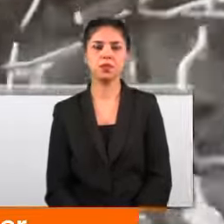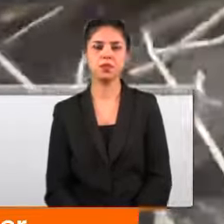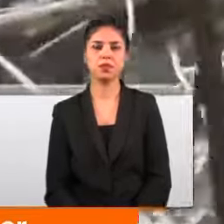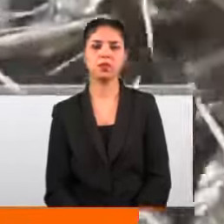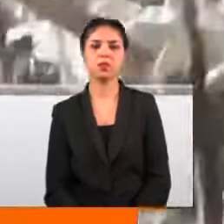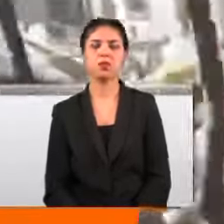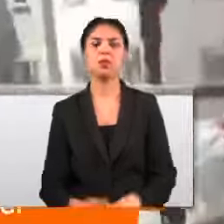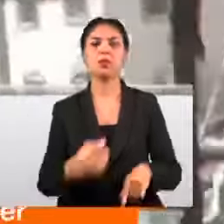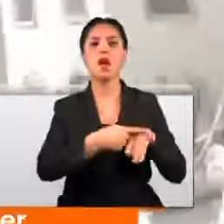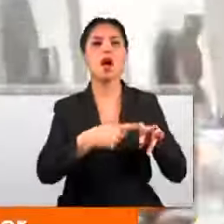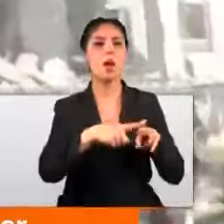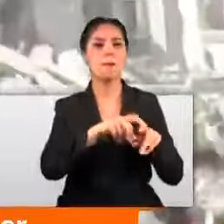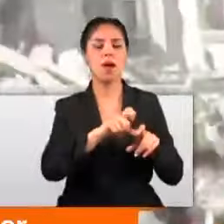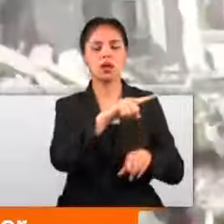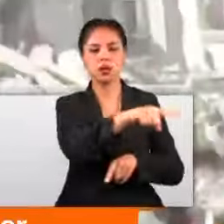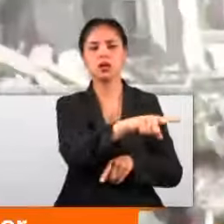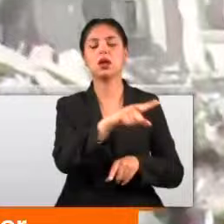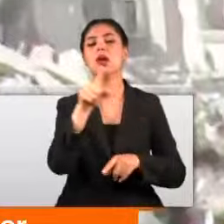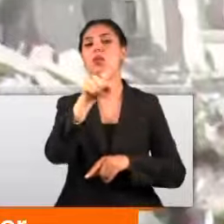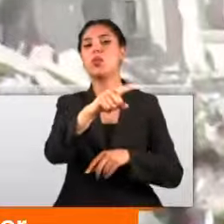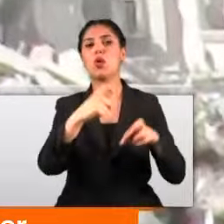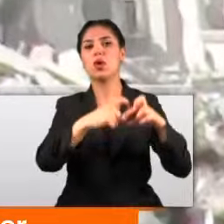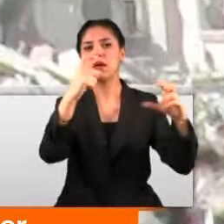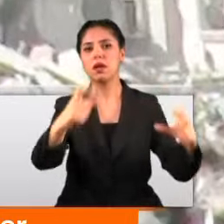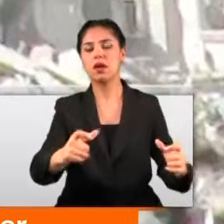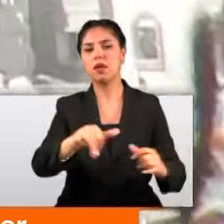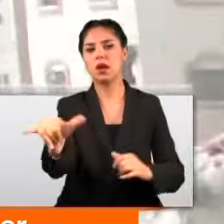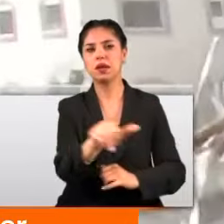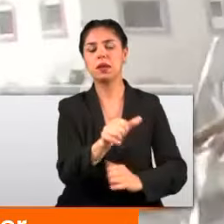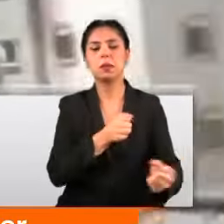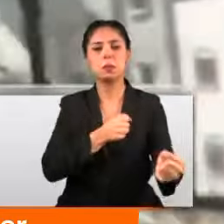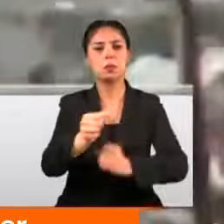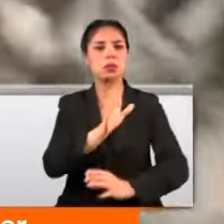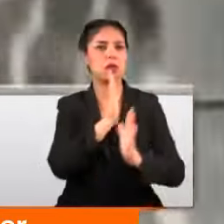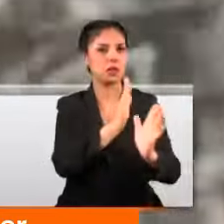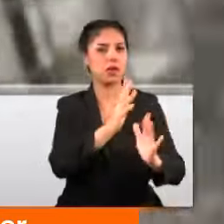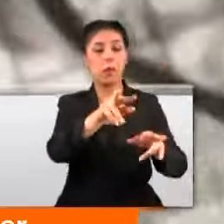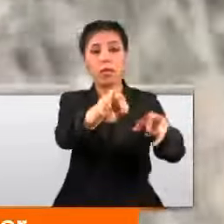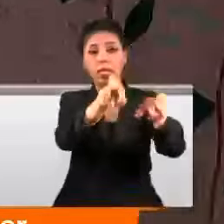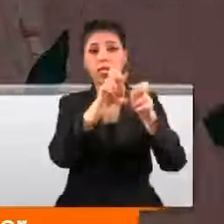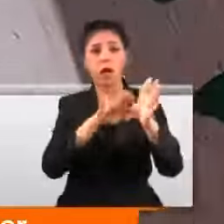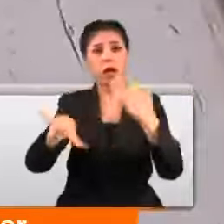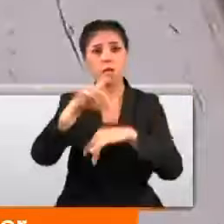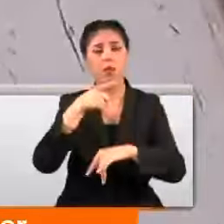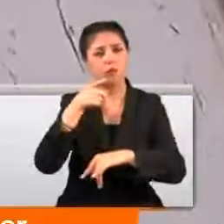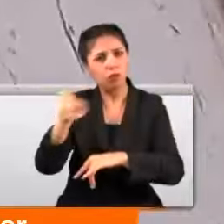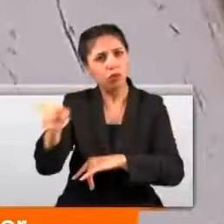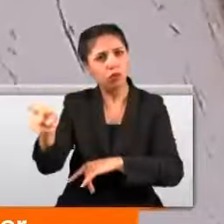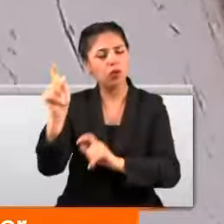Kassam Tugayları ise Refah yakınlarında direnişi sürdürdü. Tankları bir bir imha etti.